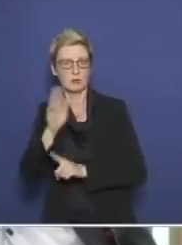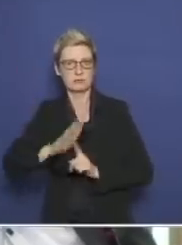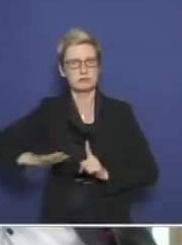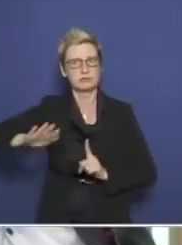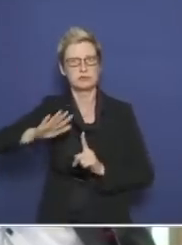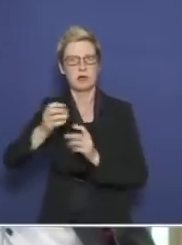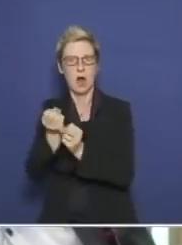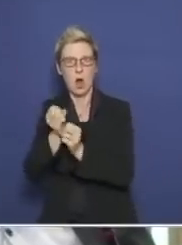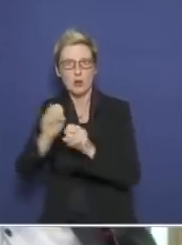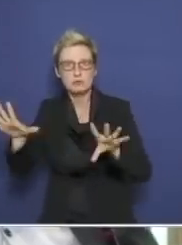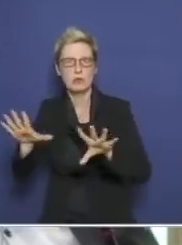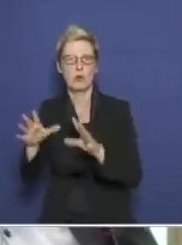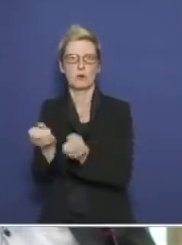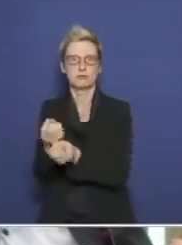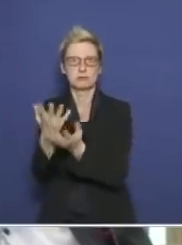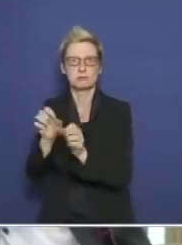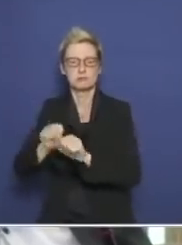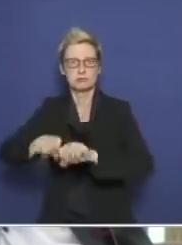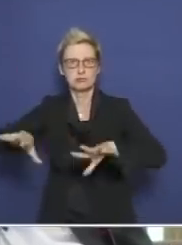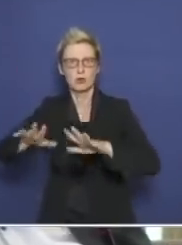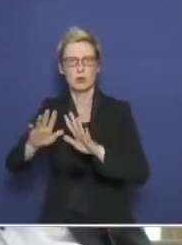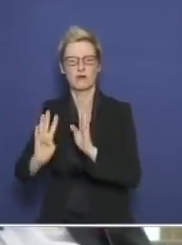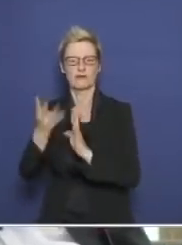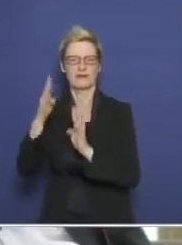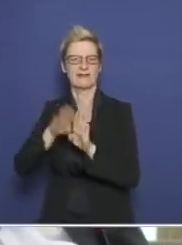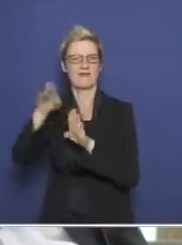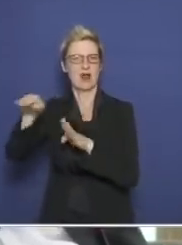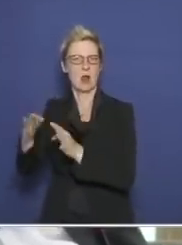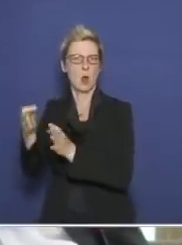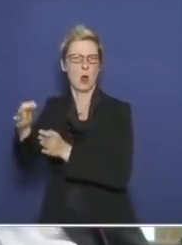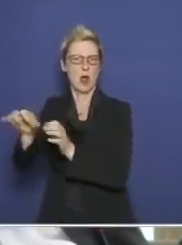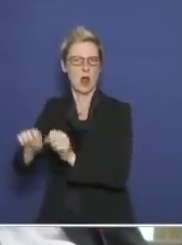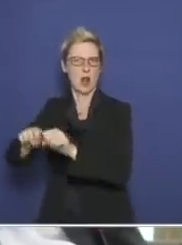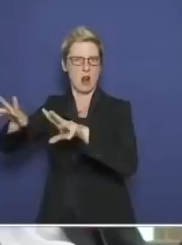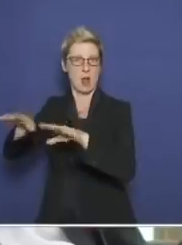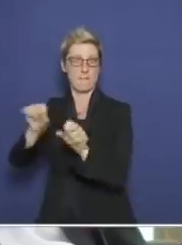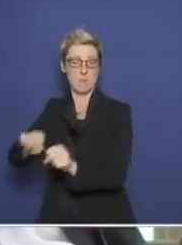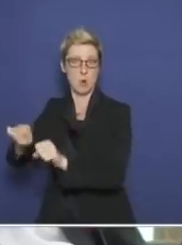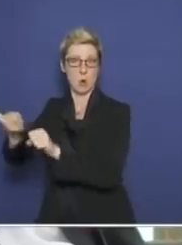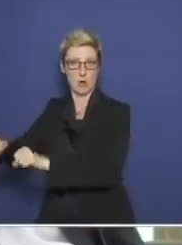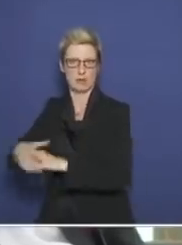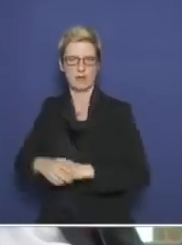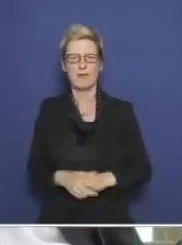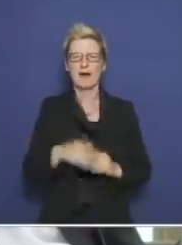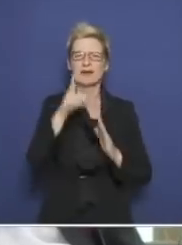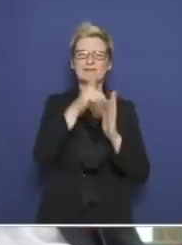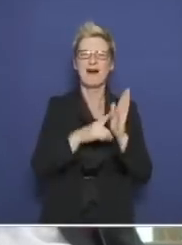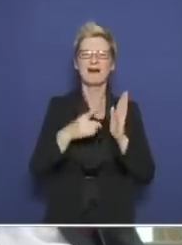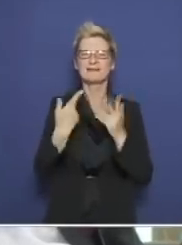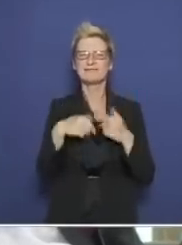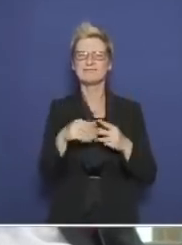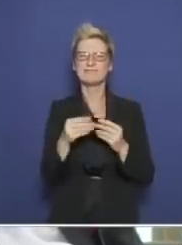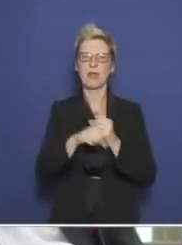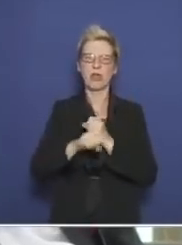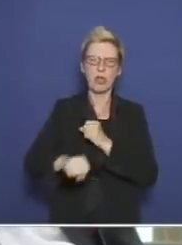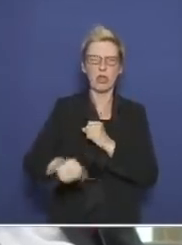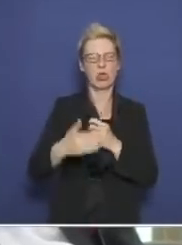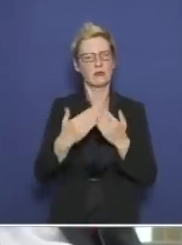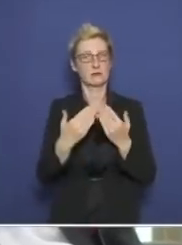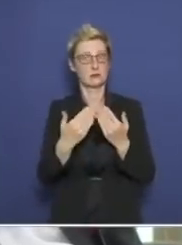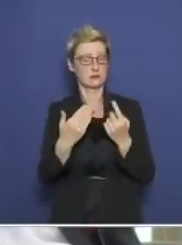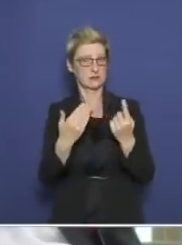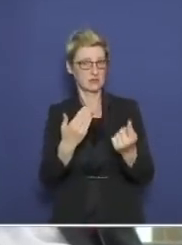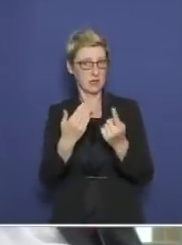Ausbrüchen oder vielleicht sogar vierten Wellen, lokalen vierten Wellen zu rechnen ist. Wie gehen Sie dieses Problem an? Sind Sie schon dabei, da